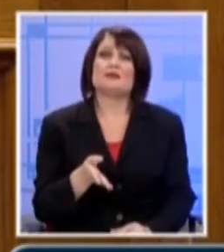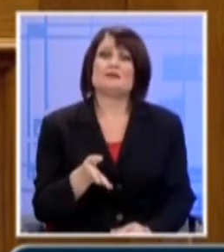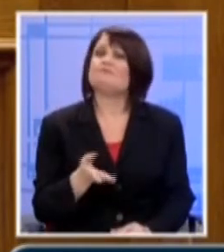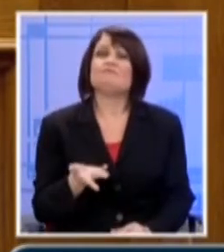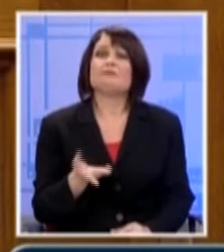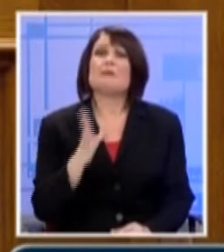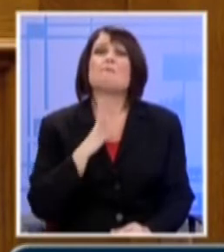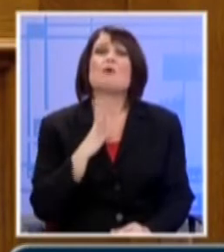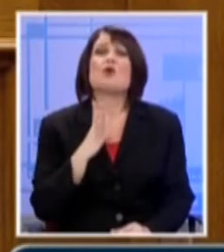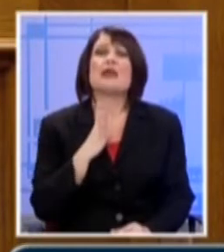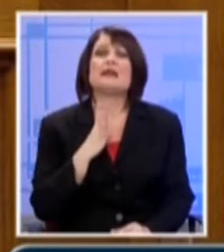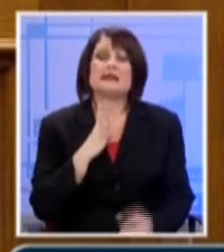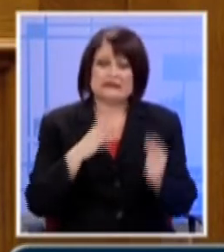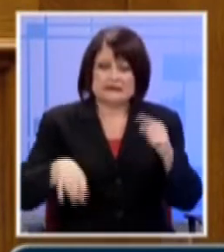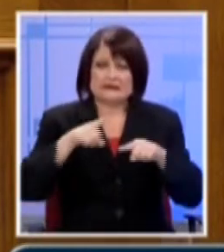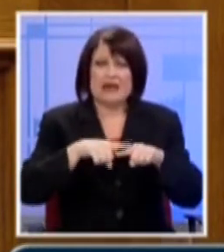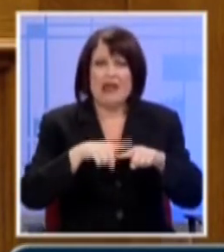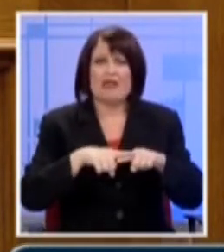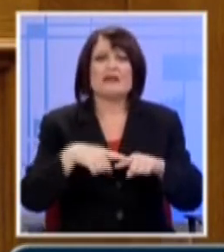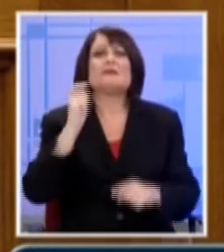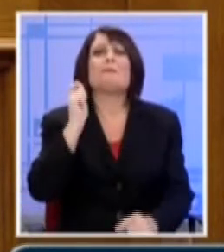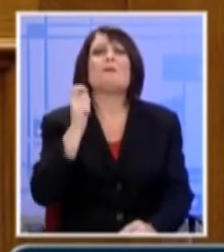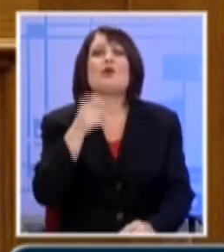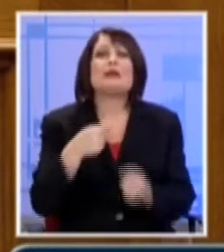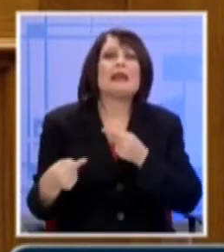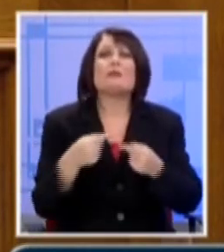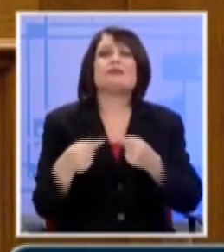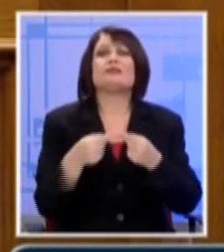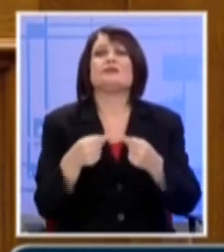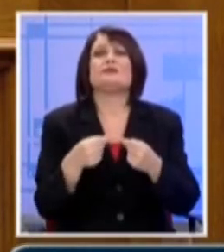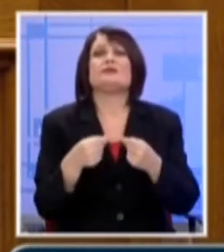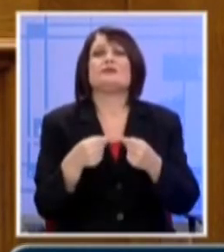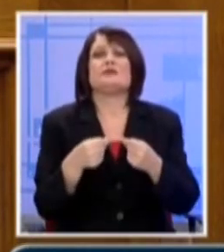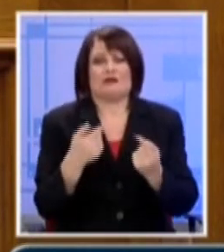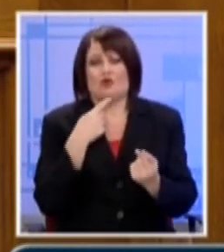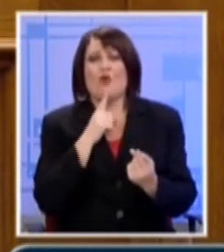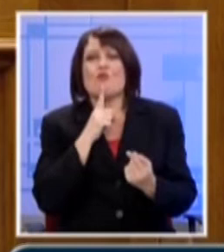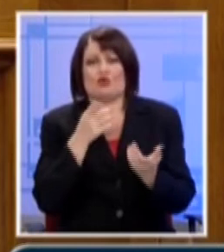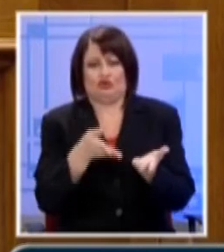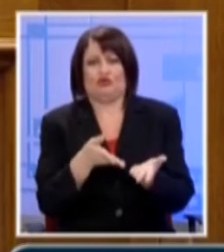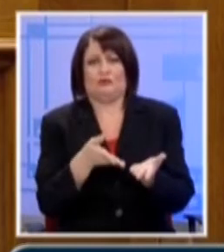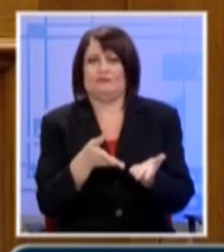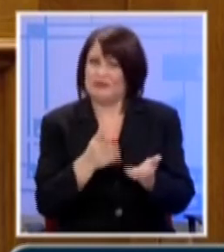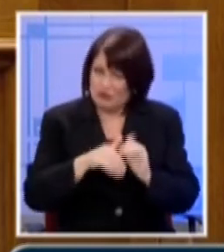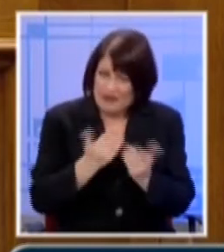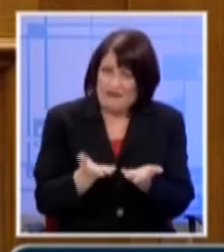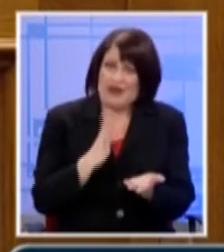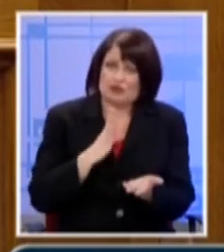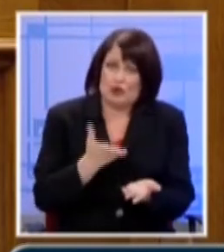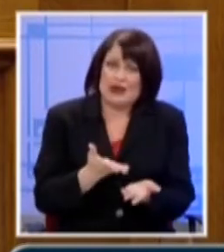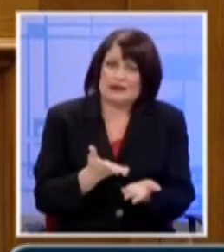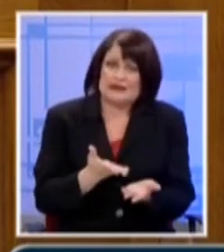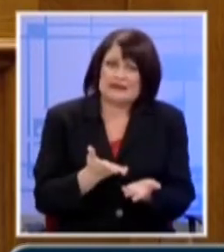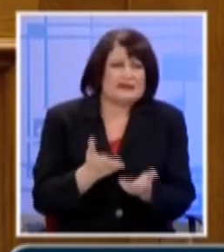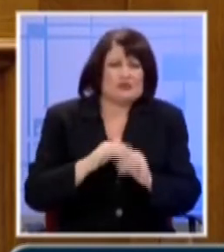αφορά τους πολίτες αυτού του τόπου η πολιτική αντιπαράθεση αυτού του τύπου? Πόσο μπορεί να αφορά